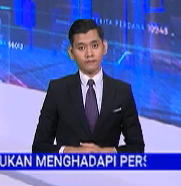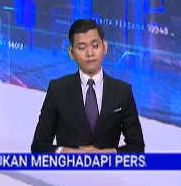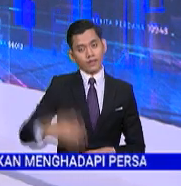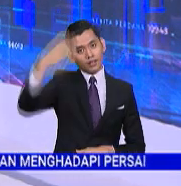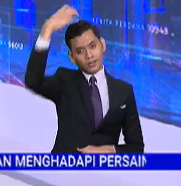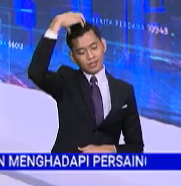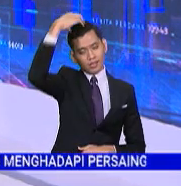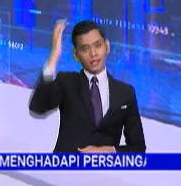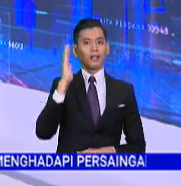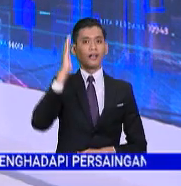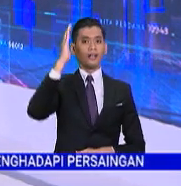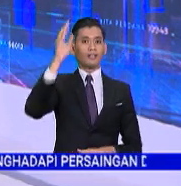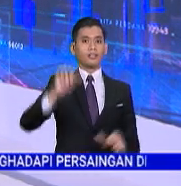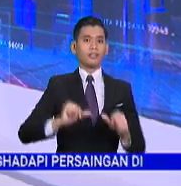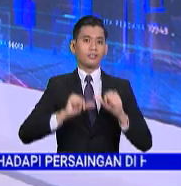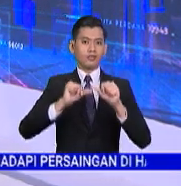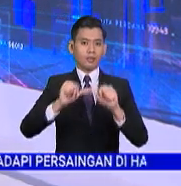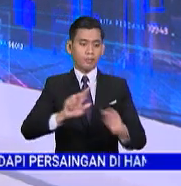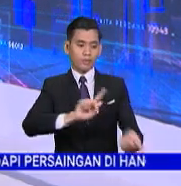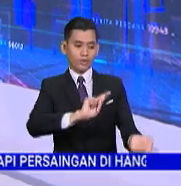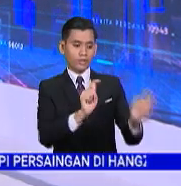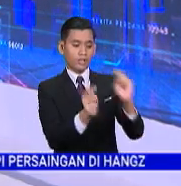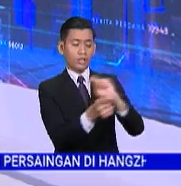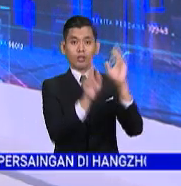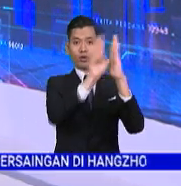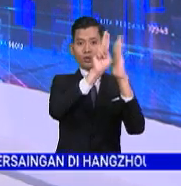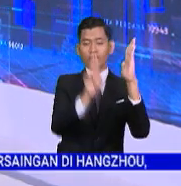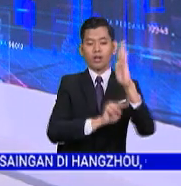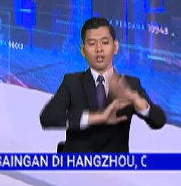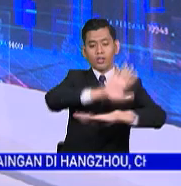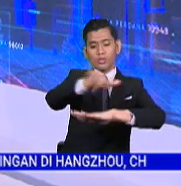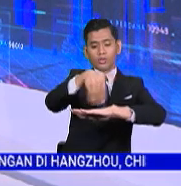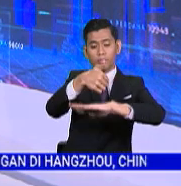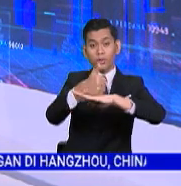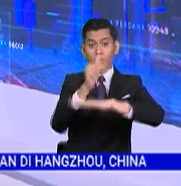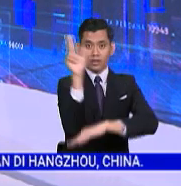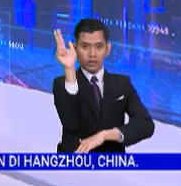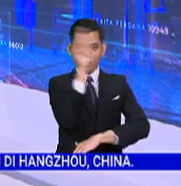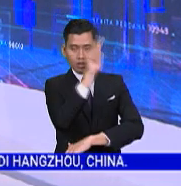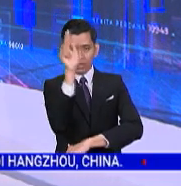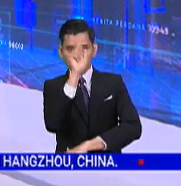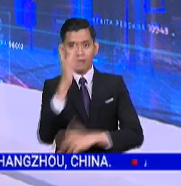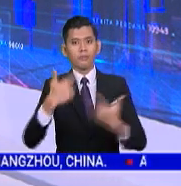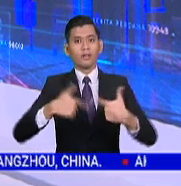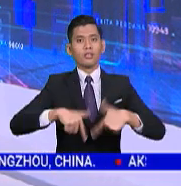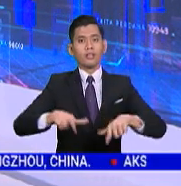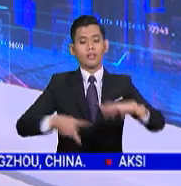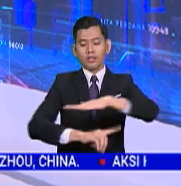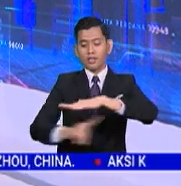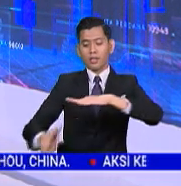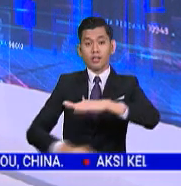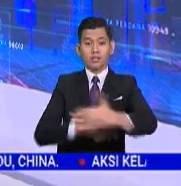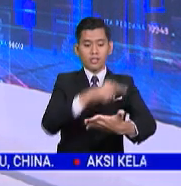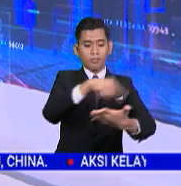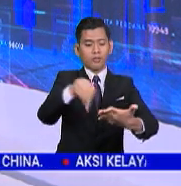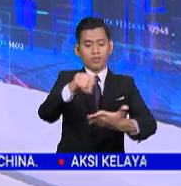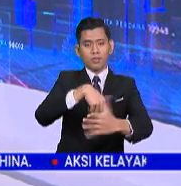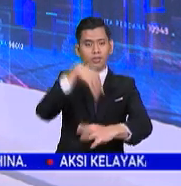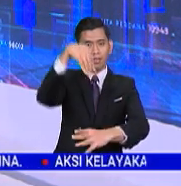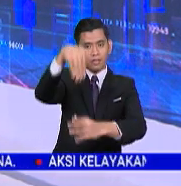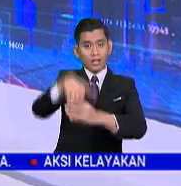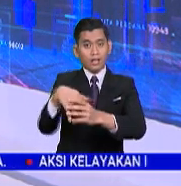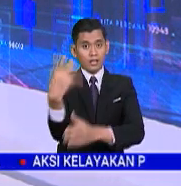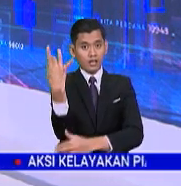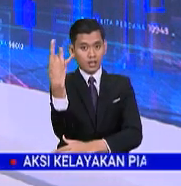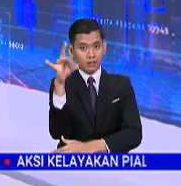Selangor akan meneruskan pindaan undang-undang tubuh kerajaan negeri bagi melaksanakan dasar pengundi 18